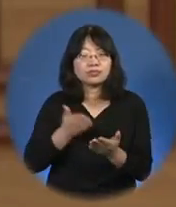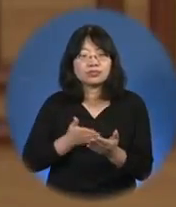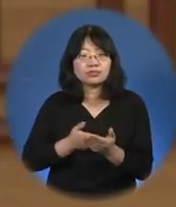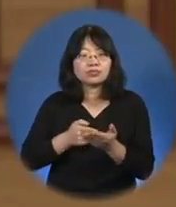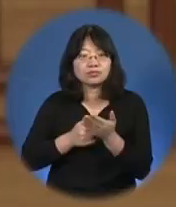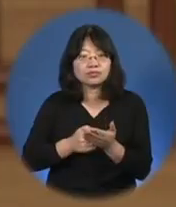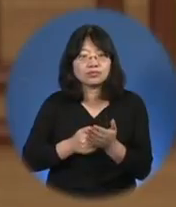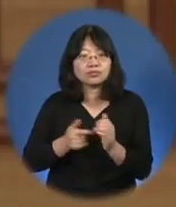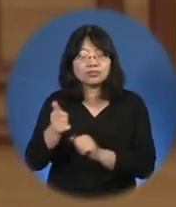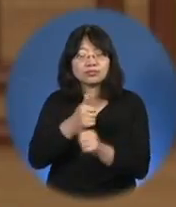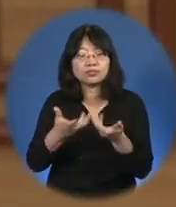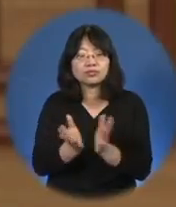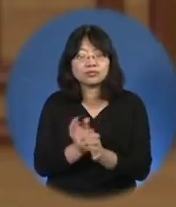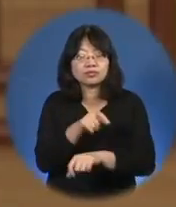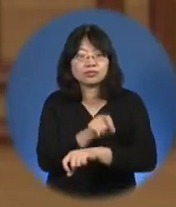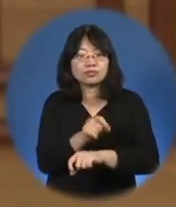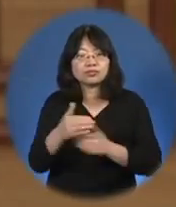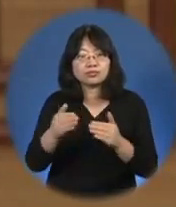공론화위원회 사무실로